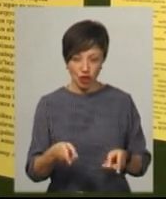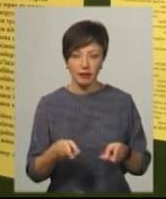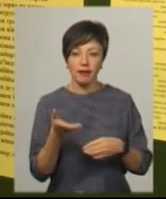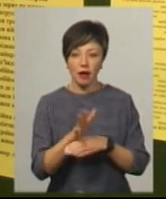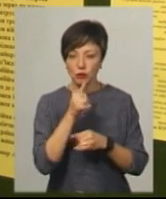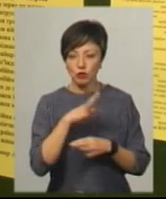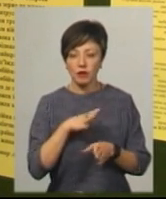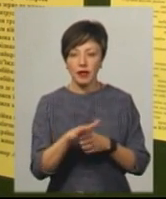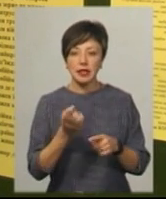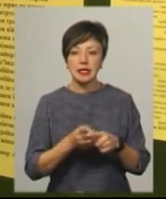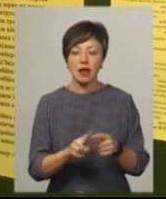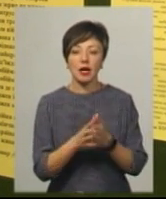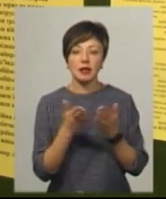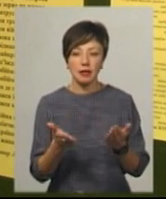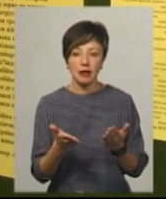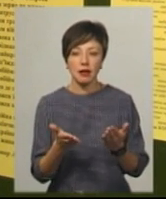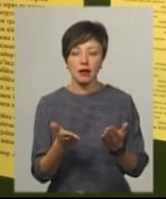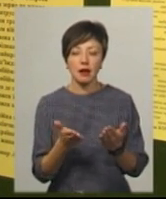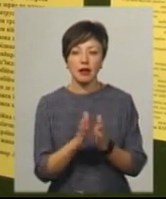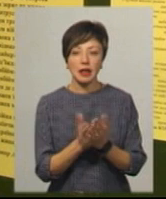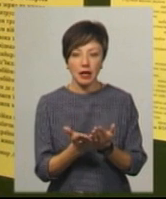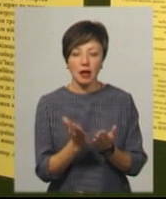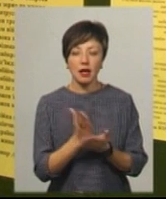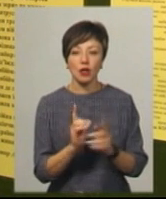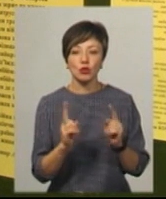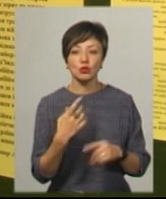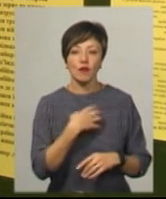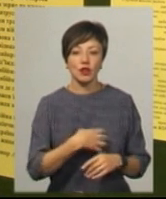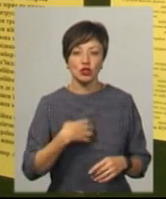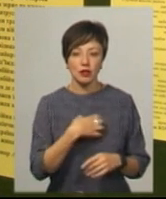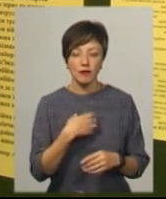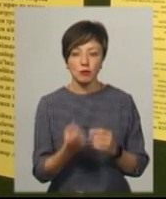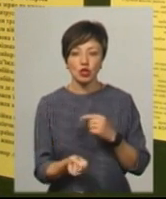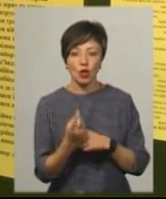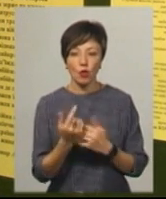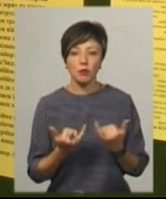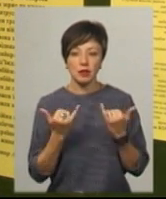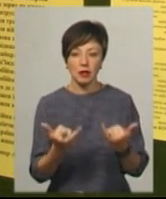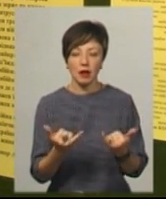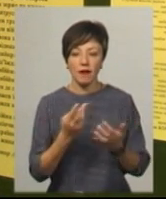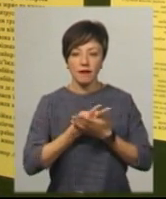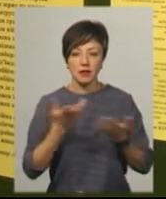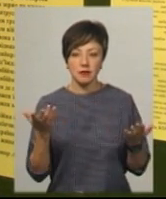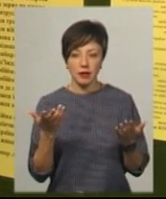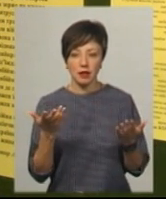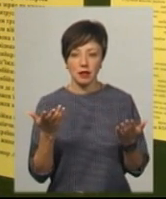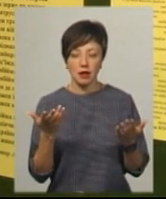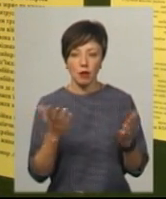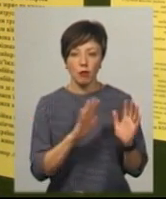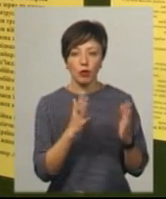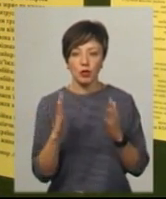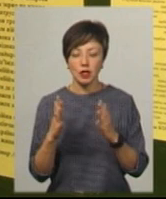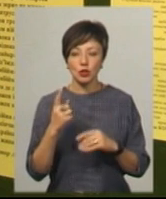цій ситуації ця книга є дуже важливим джерелом для висвітлення